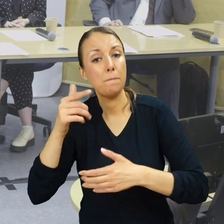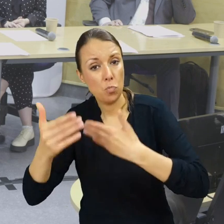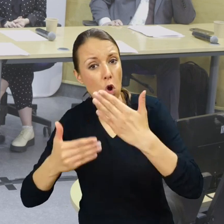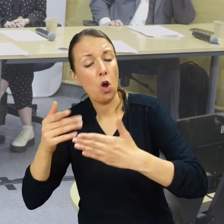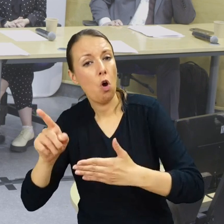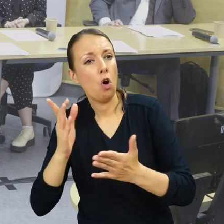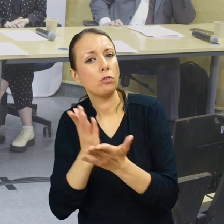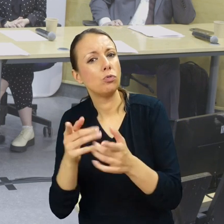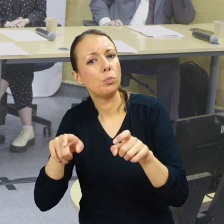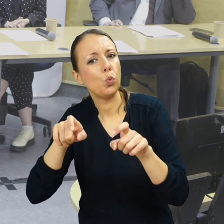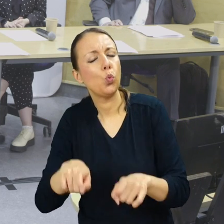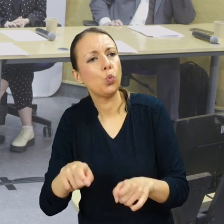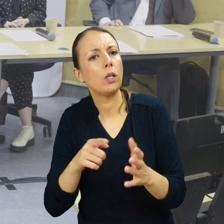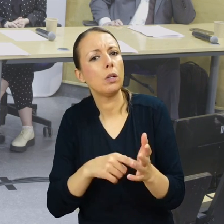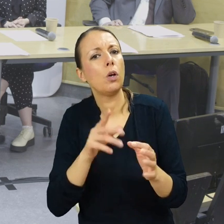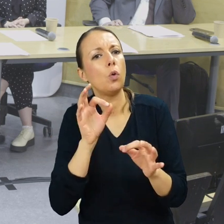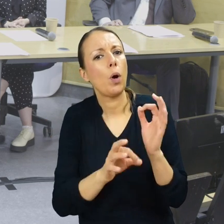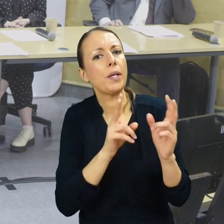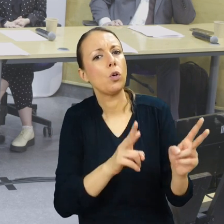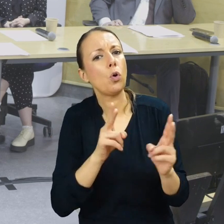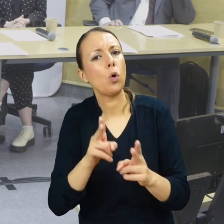przeszedł przez to krok po kroku. To